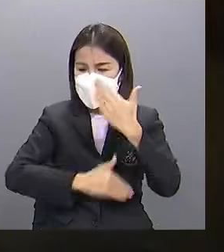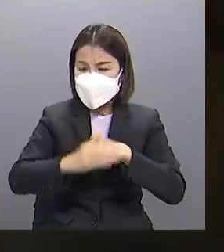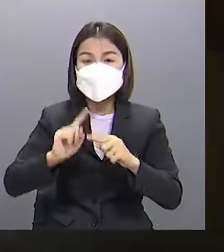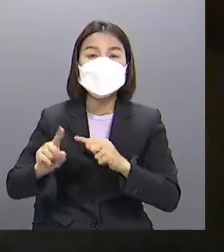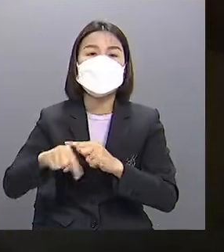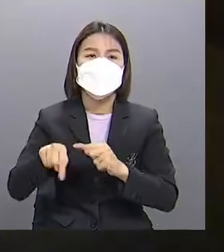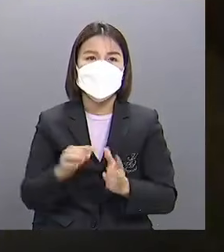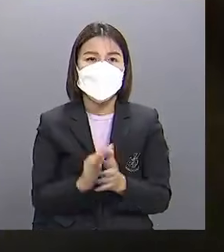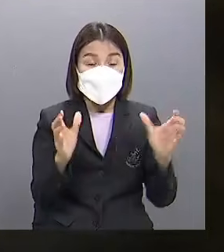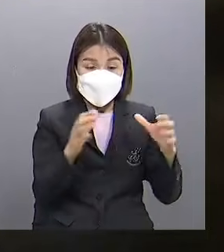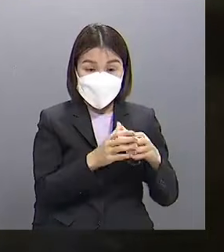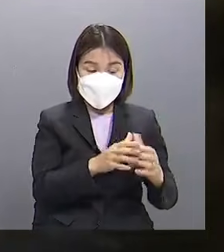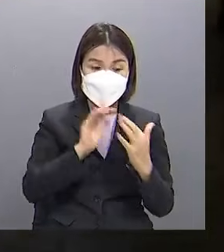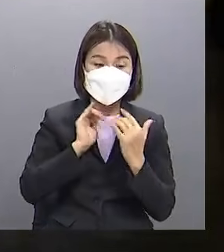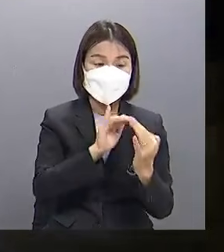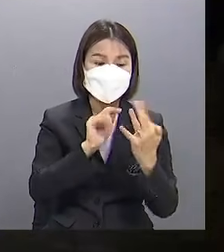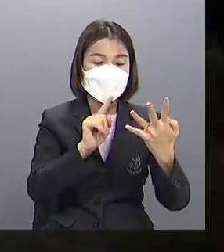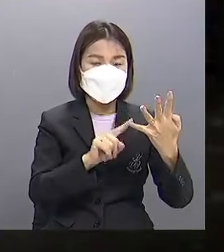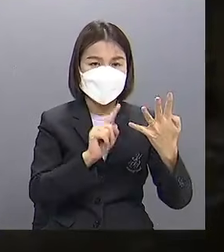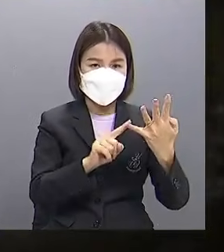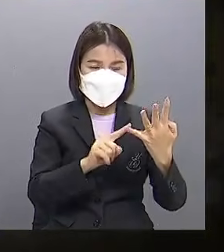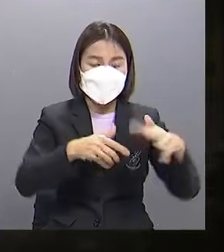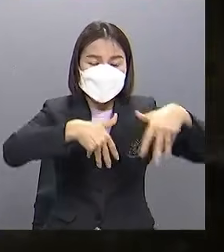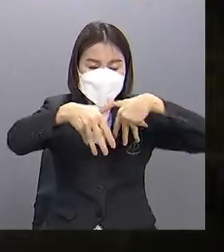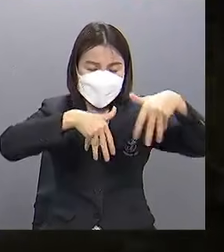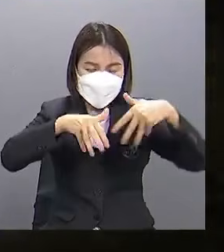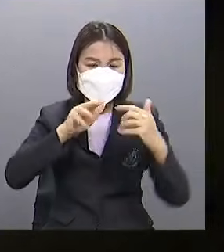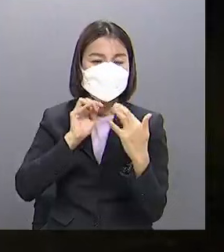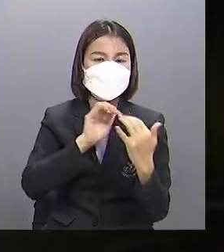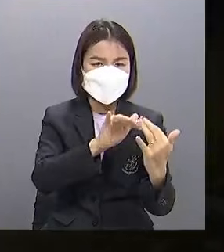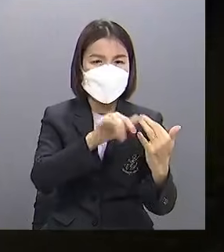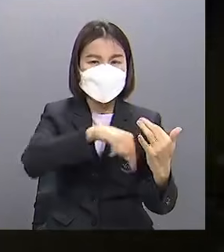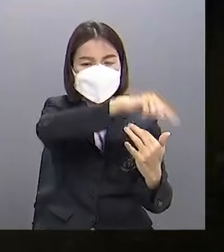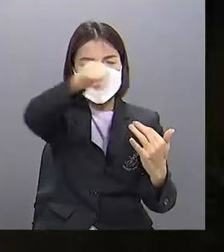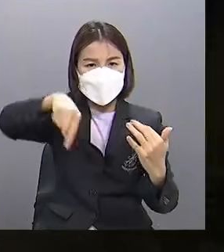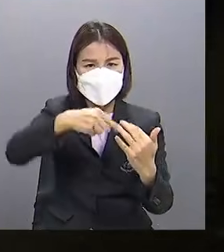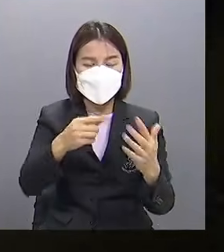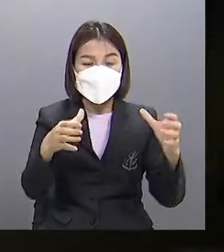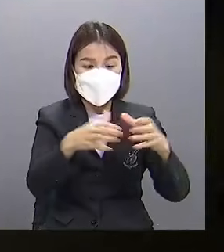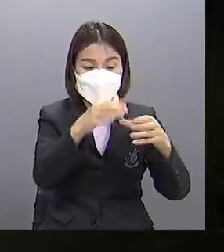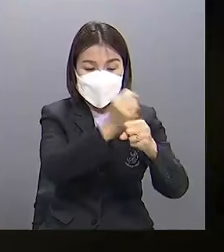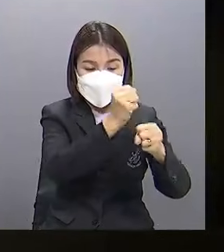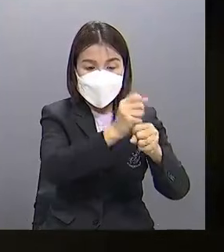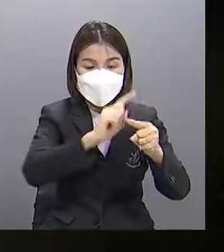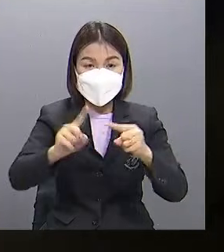อสารเชื่อมโยงระหว่างชุมชนท้องถิ่นและหน่วยงานที่เกี่ยวข้อง